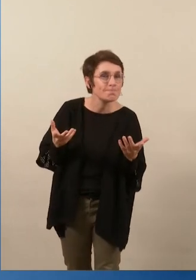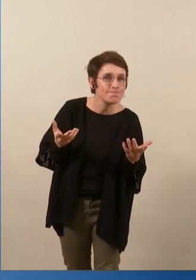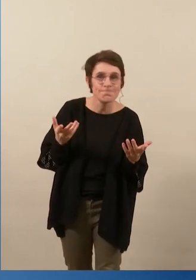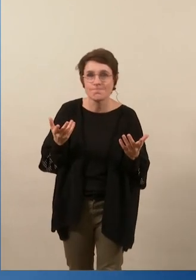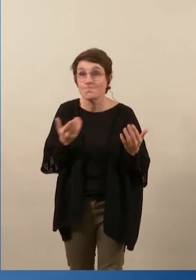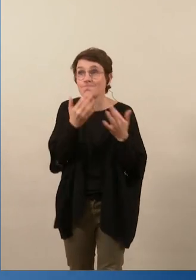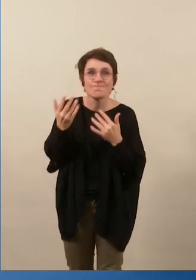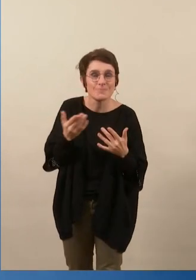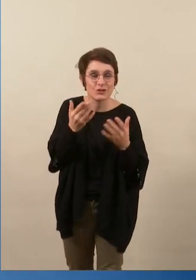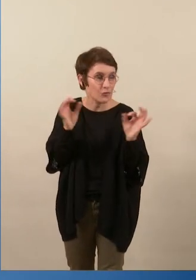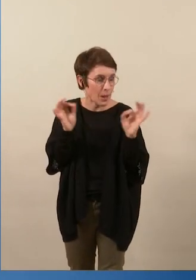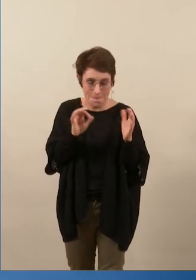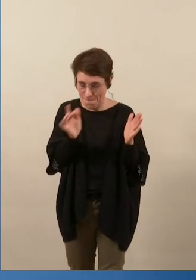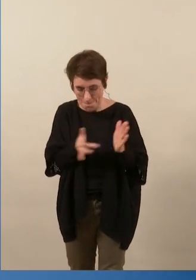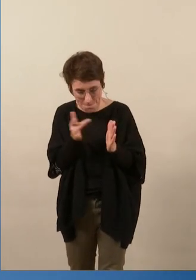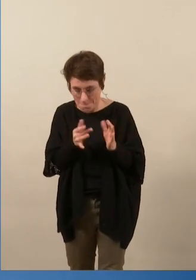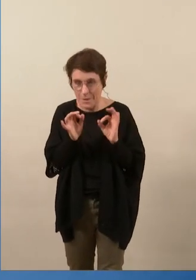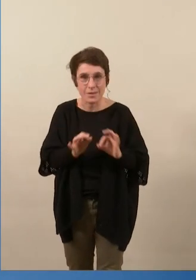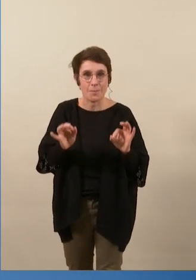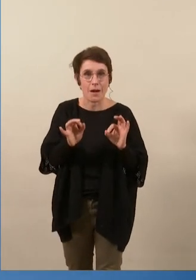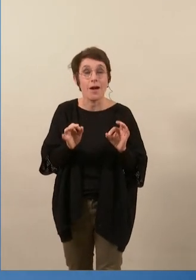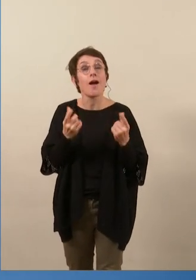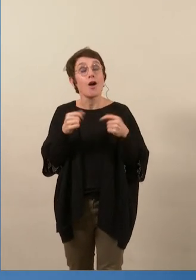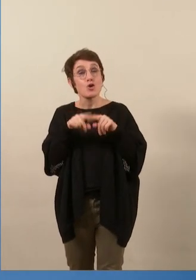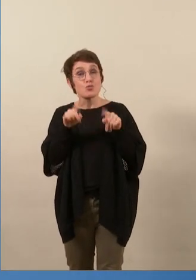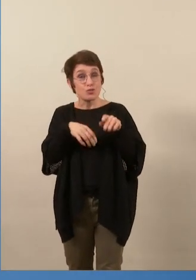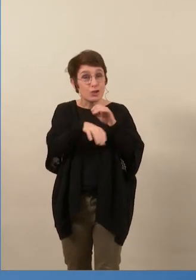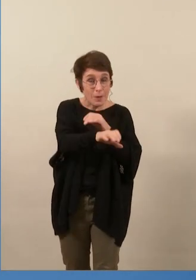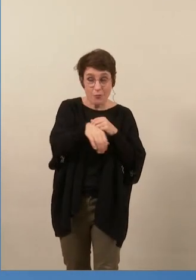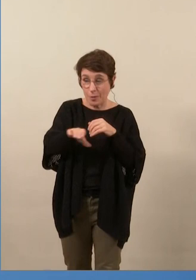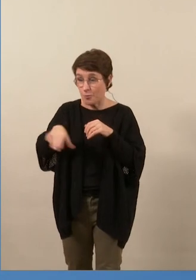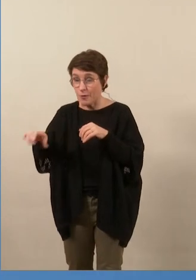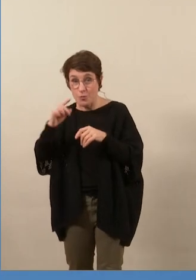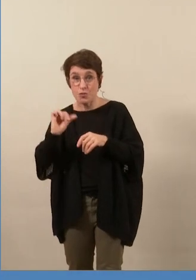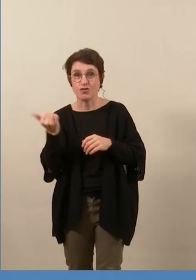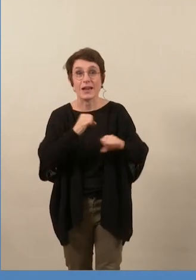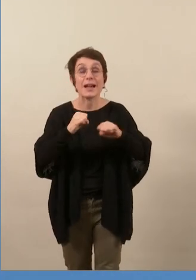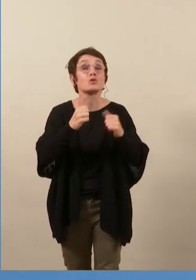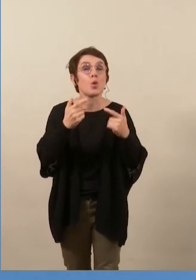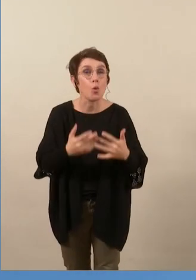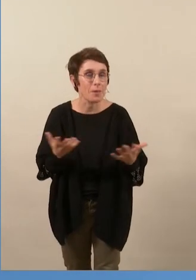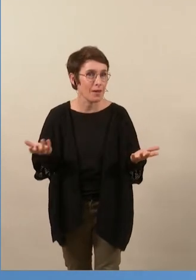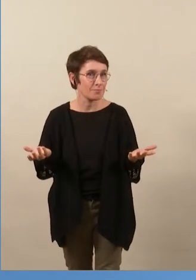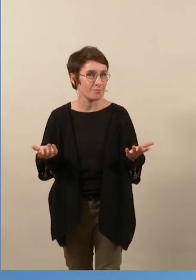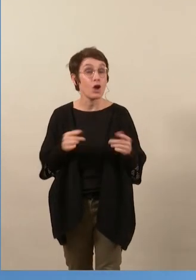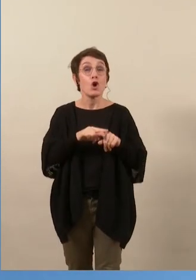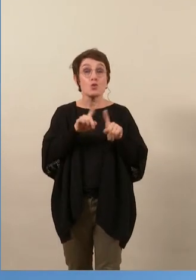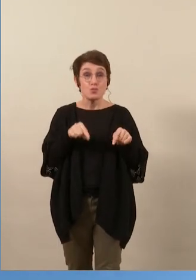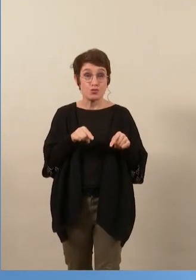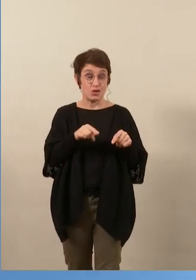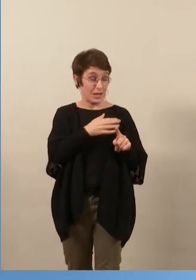chiffres à retenir sur cette politique publique quel est le budget àoué à chacune de ces actions sur l'année quelle est l'évolu de ces budgets